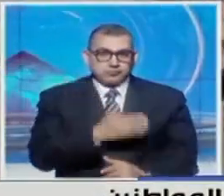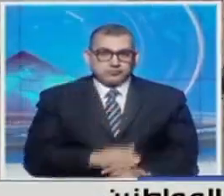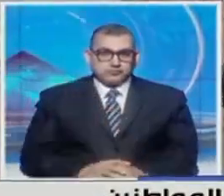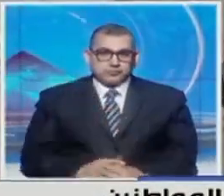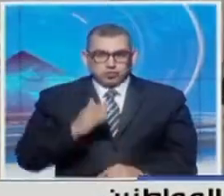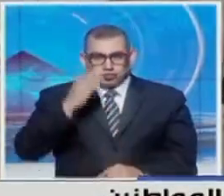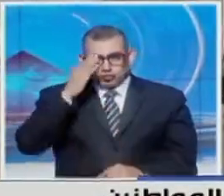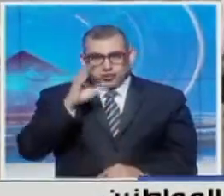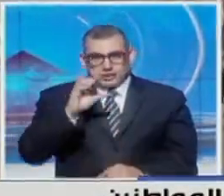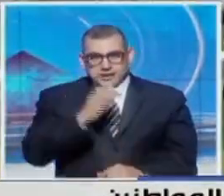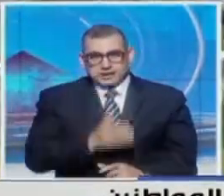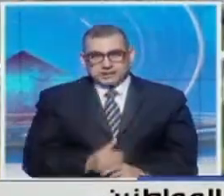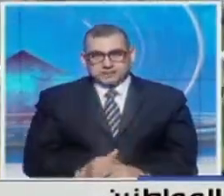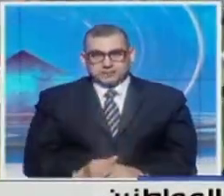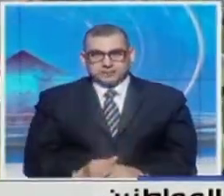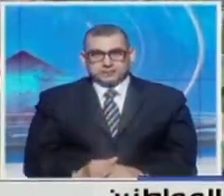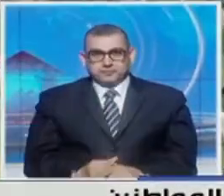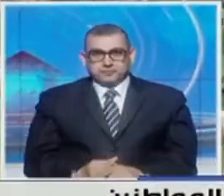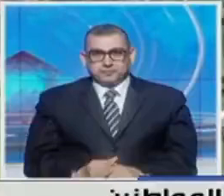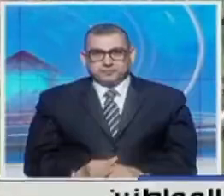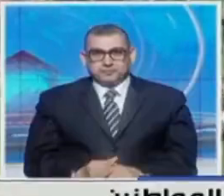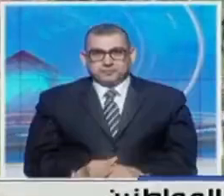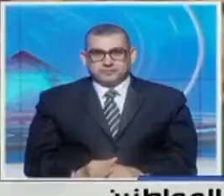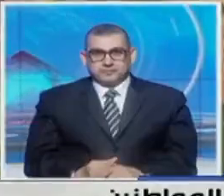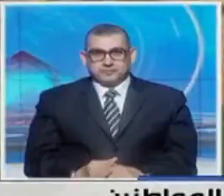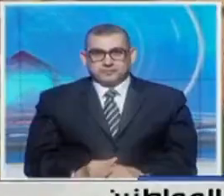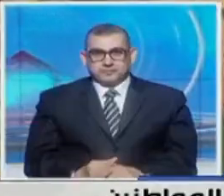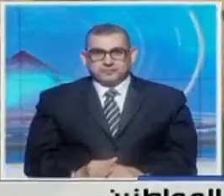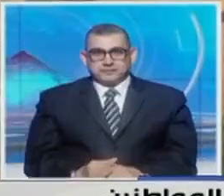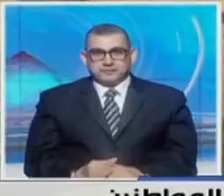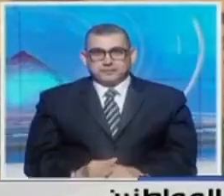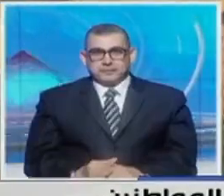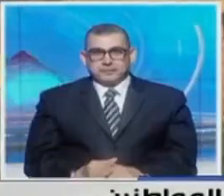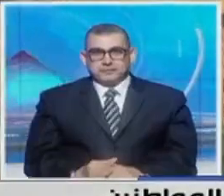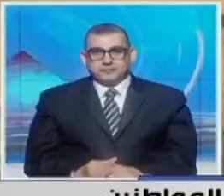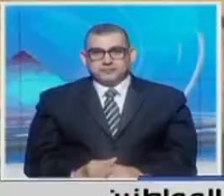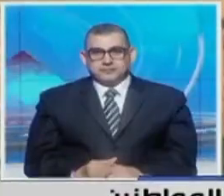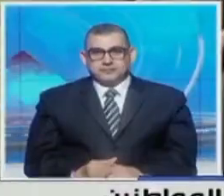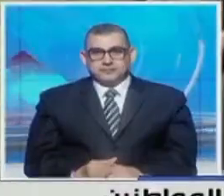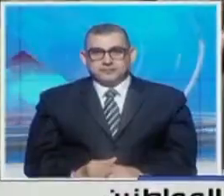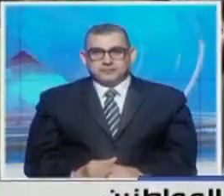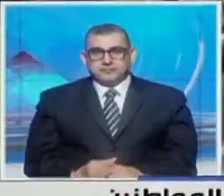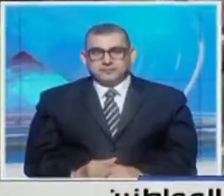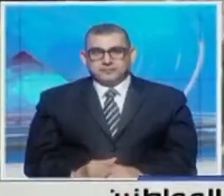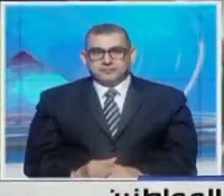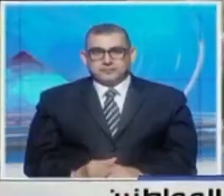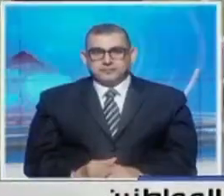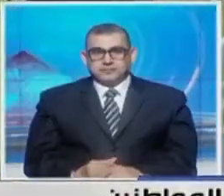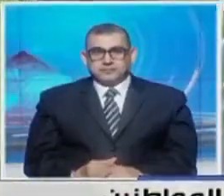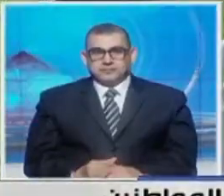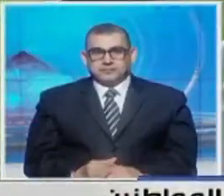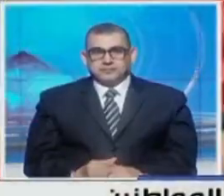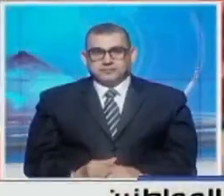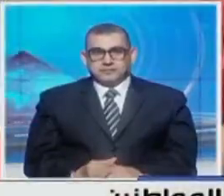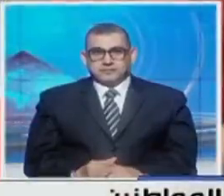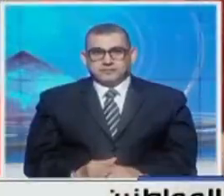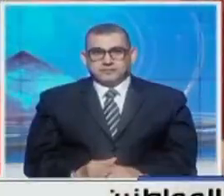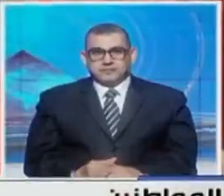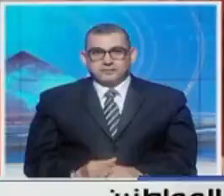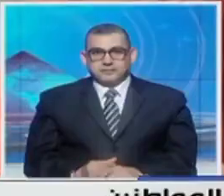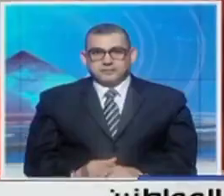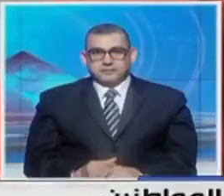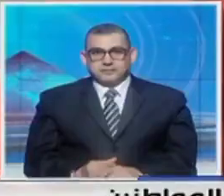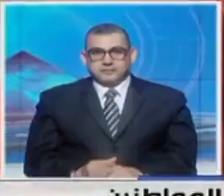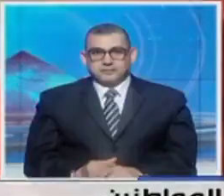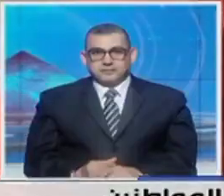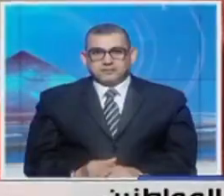مصر ياللي شمسك لا يمكن تغيب، أنا جنبك تملي ومنك قريب، أنا